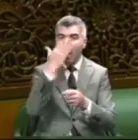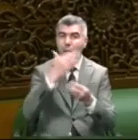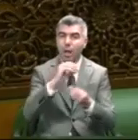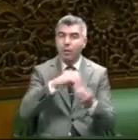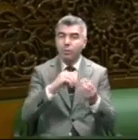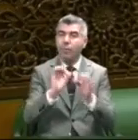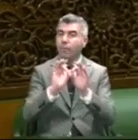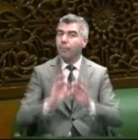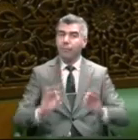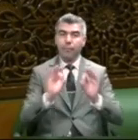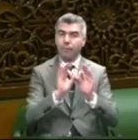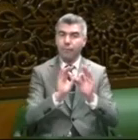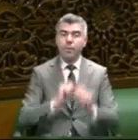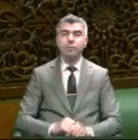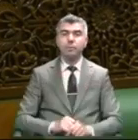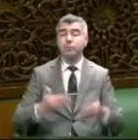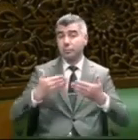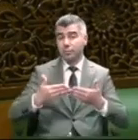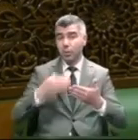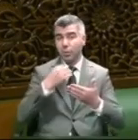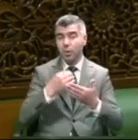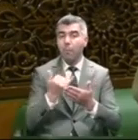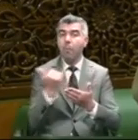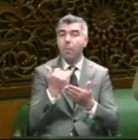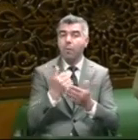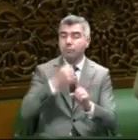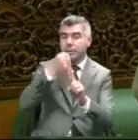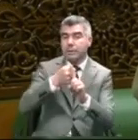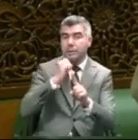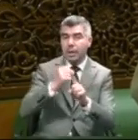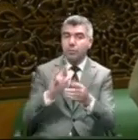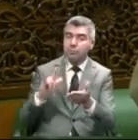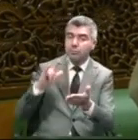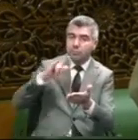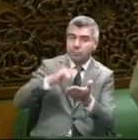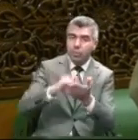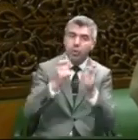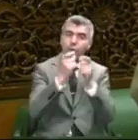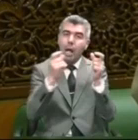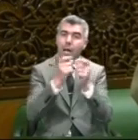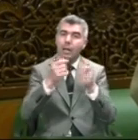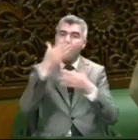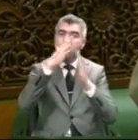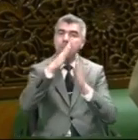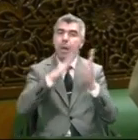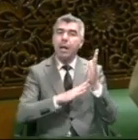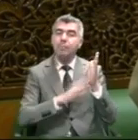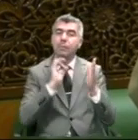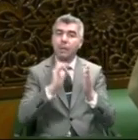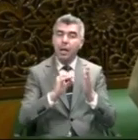على اكمل وجه في هذا الصدد يتعين العمل على حل الاشكاليه التنقل عبر الخطوط الملكيه المغربيه بالنسبه